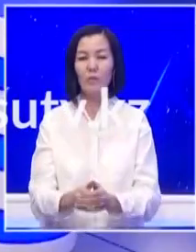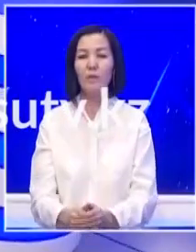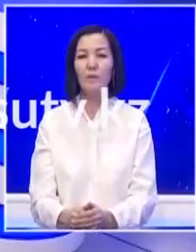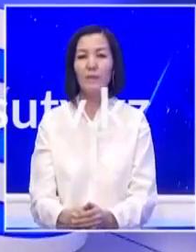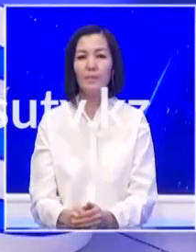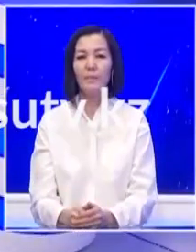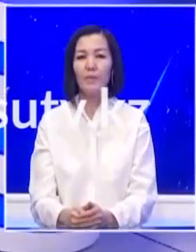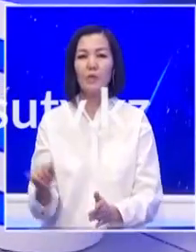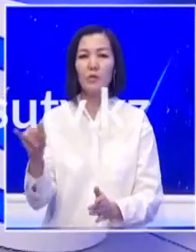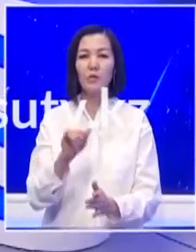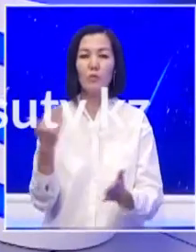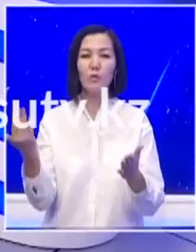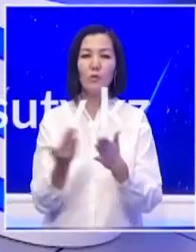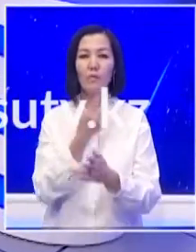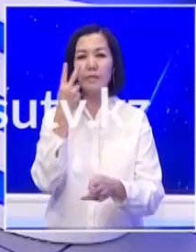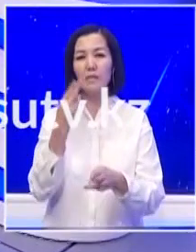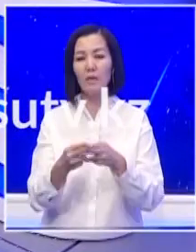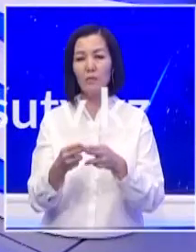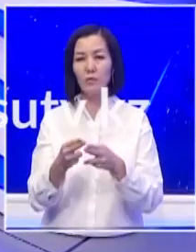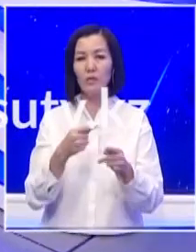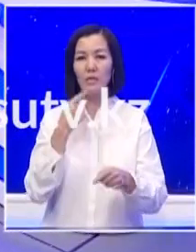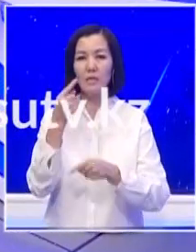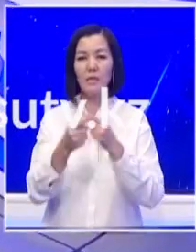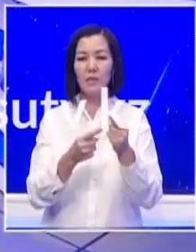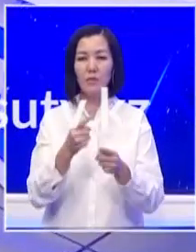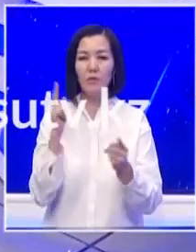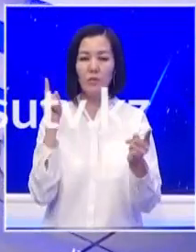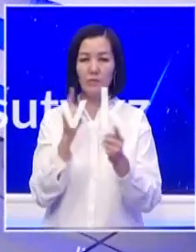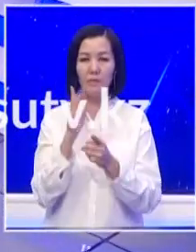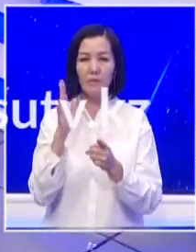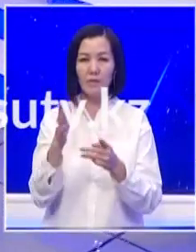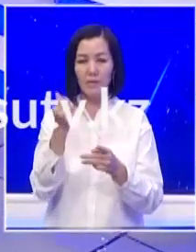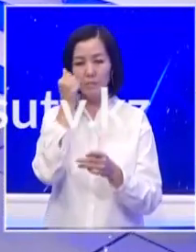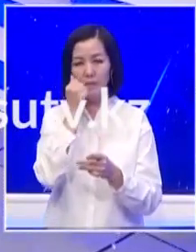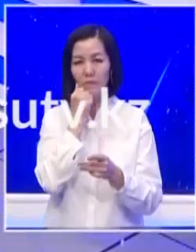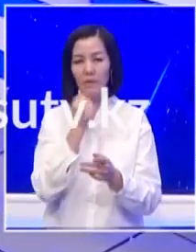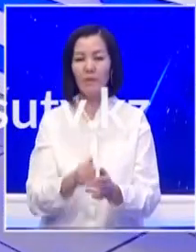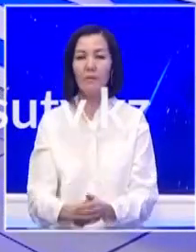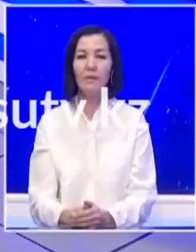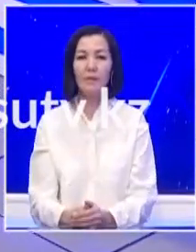Такой сложилась информационная картина этого дня. Я благодарю за внимание. До свидания.